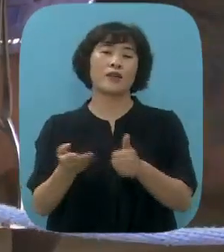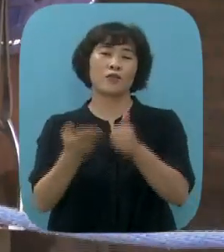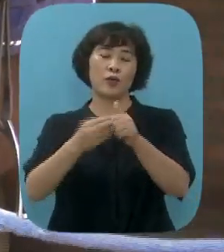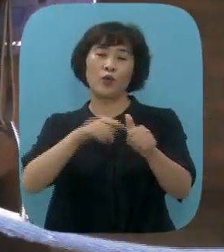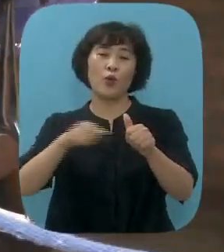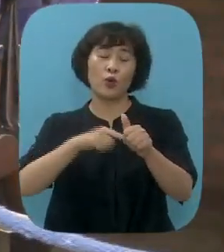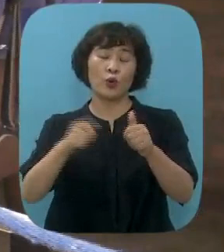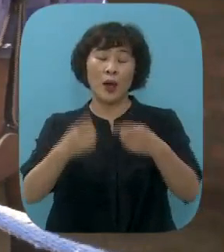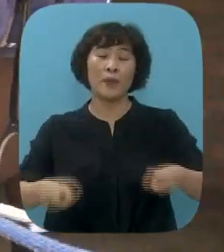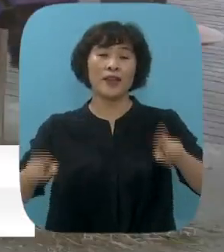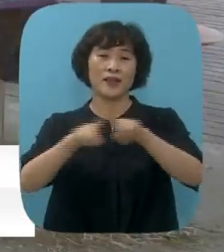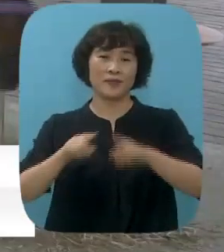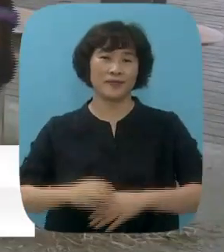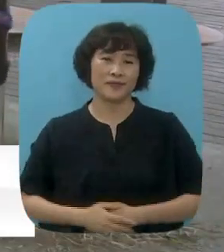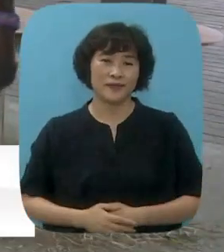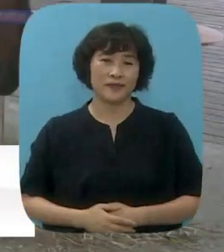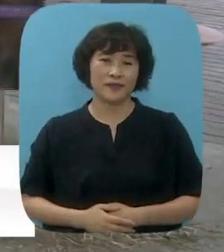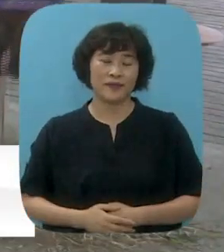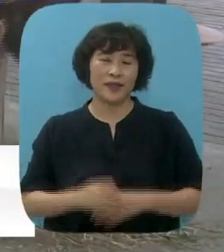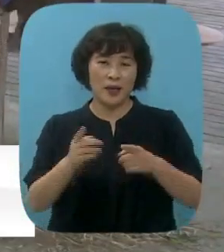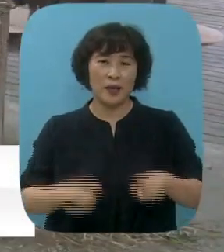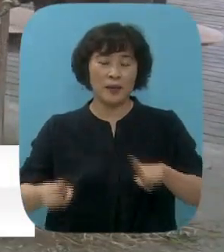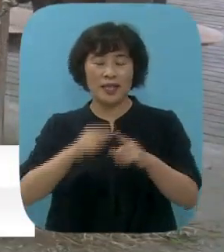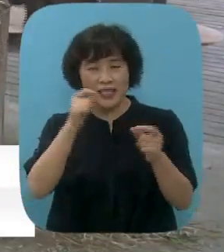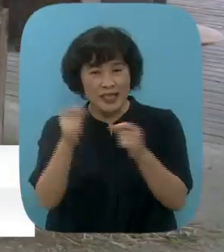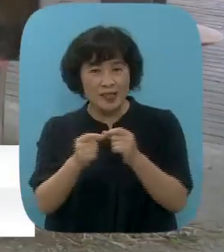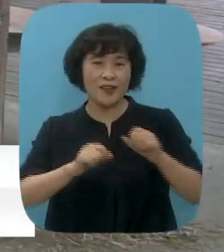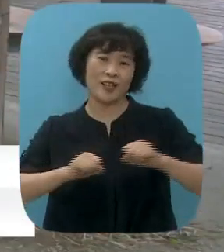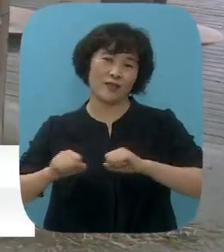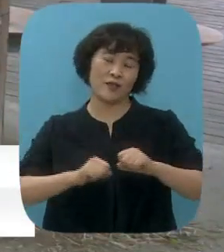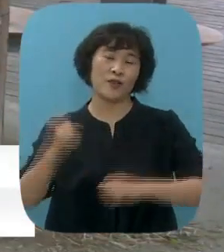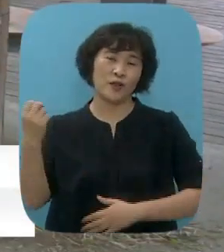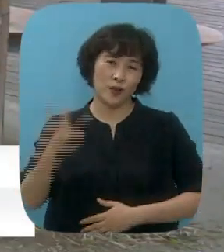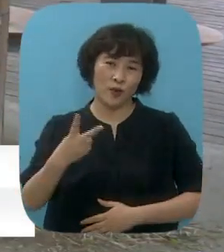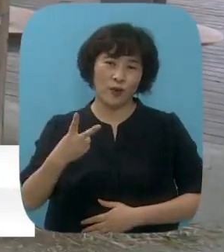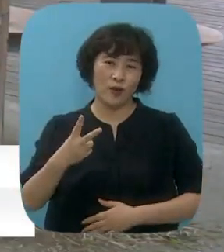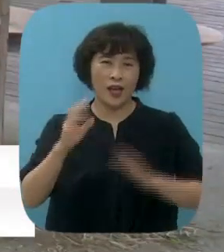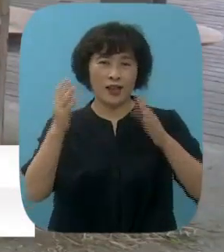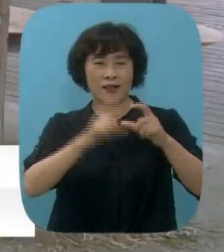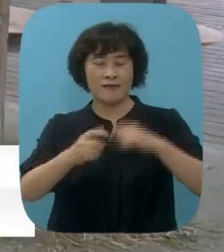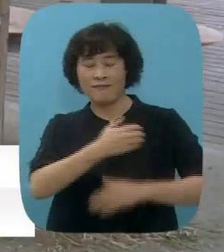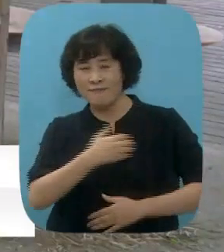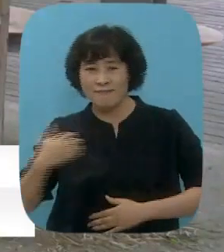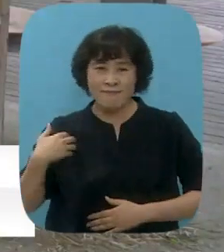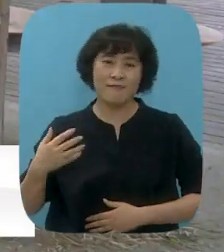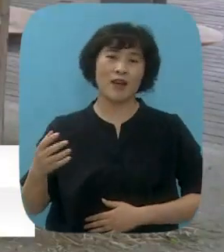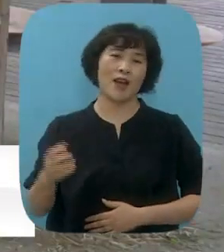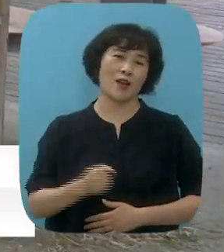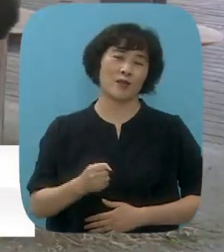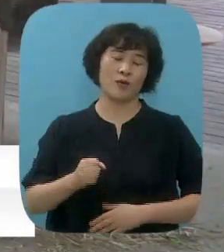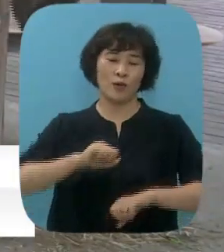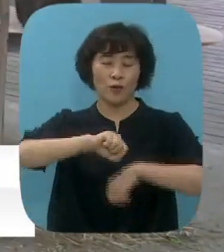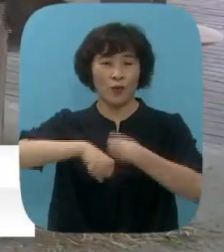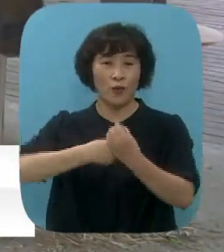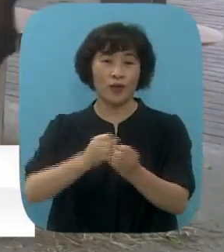교육 농장을 운영하고 있습니다. 과 같이 지내면서 같이 친해지는 활동을 하면서 조금 더 아이들이 자신감을 가지고 조금